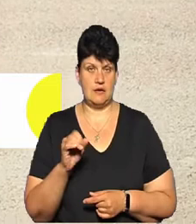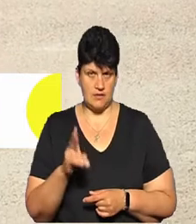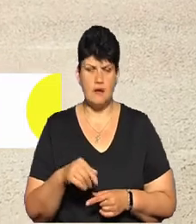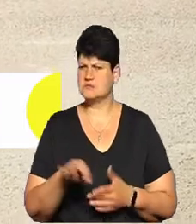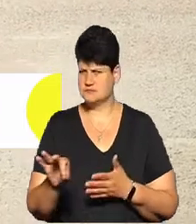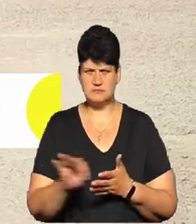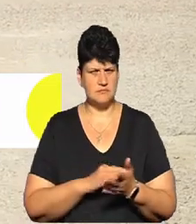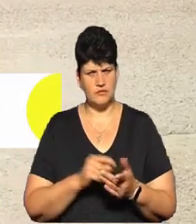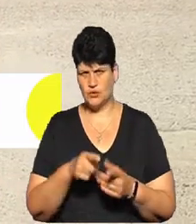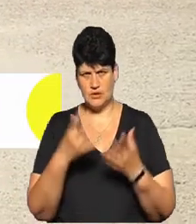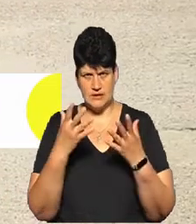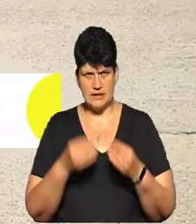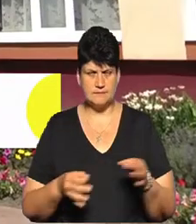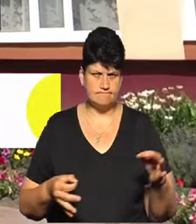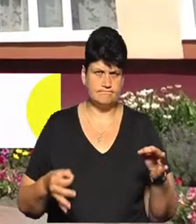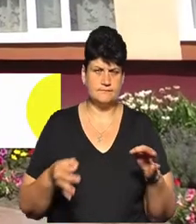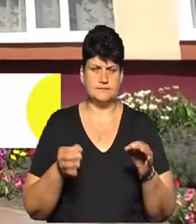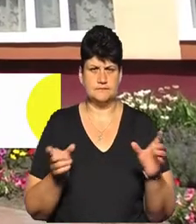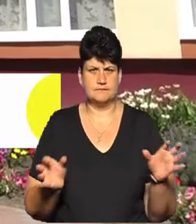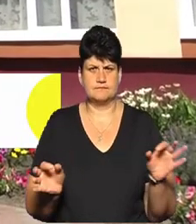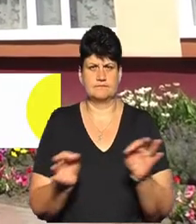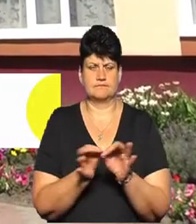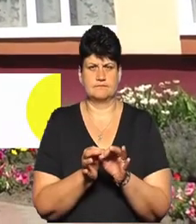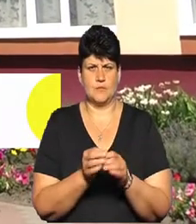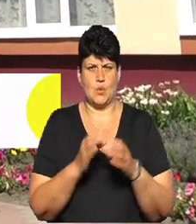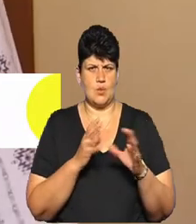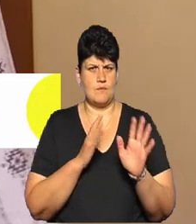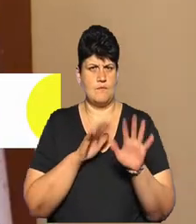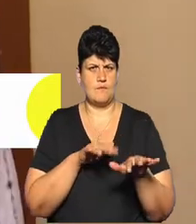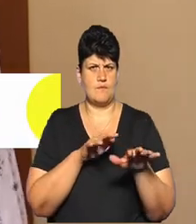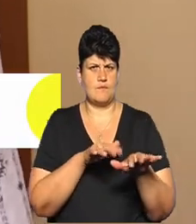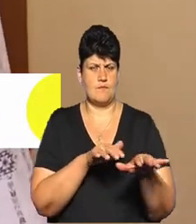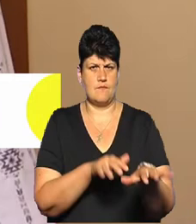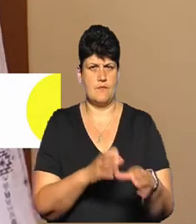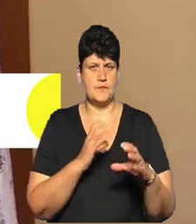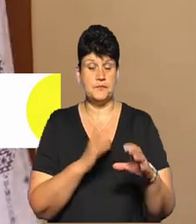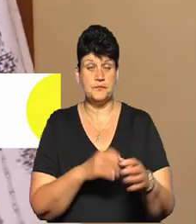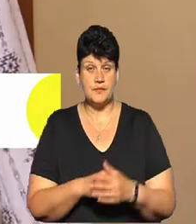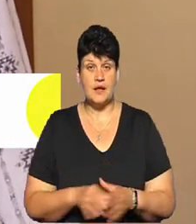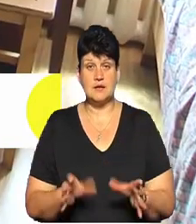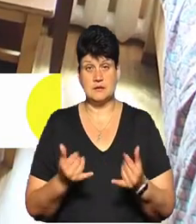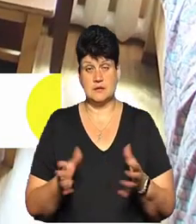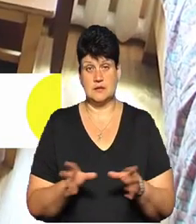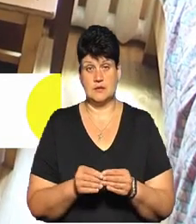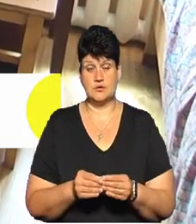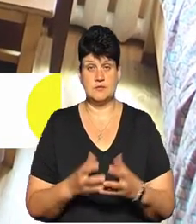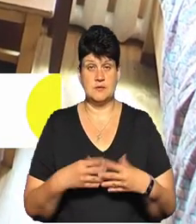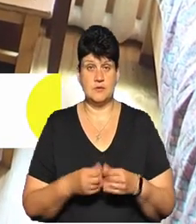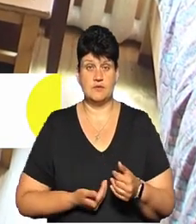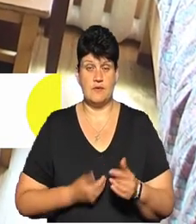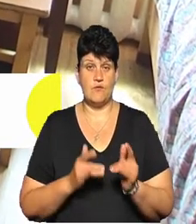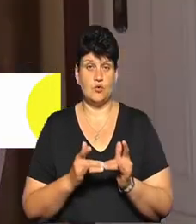сразу присоединиться к одной из колонн. Зараз Тетяна разом зі сім'єю живе в гуртожитку Чортківського